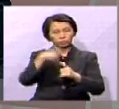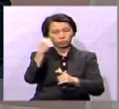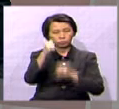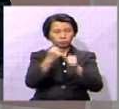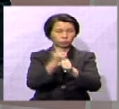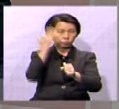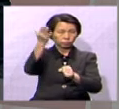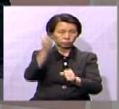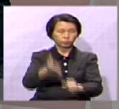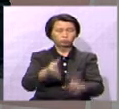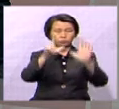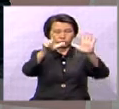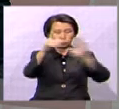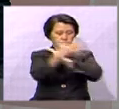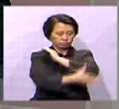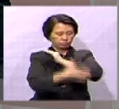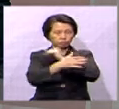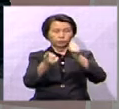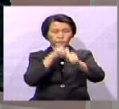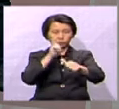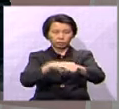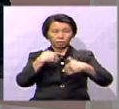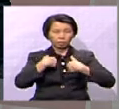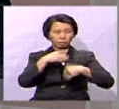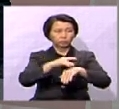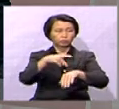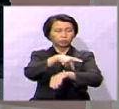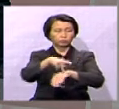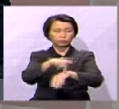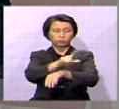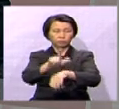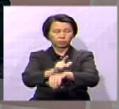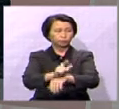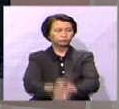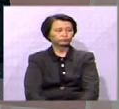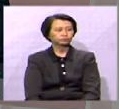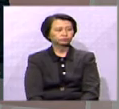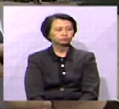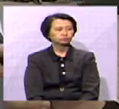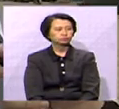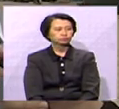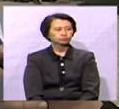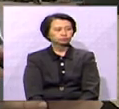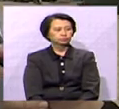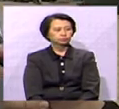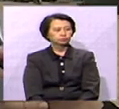Siri jelajah di tujuh negara itu julung kali diadakan di pulau legenda tersebut.